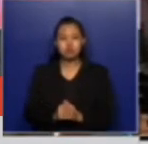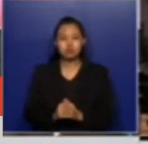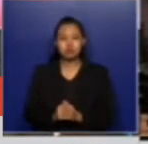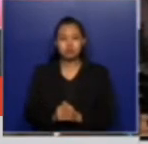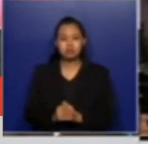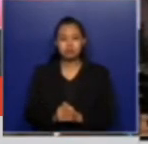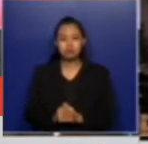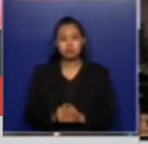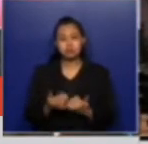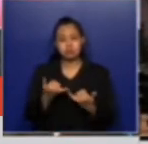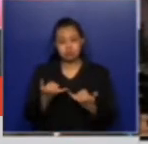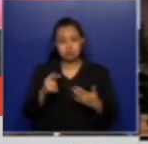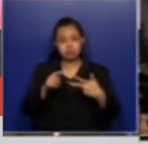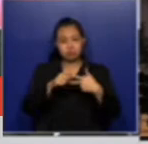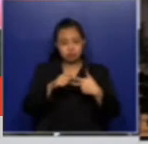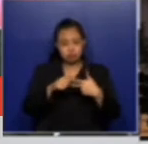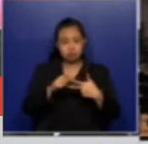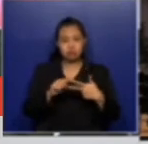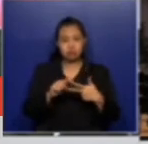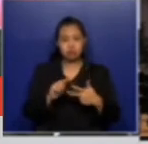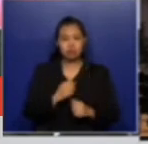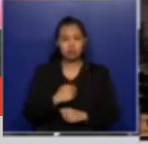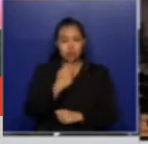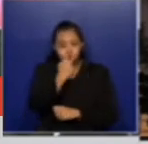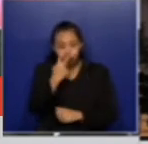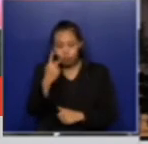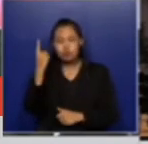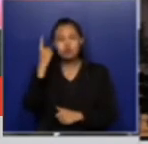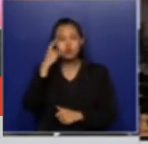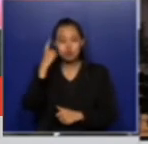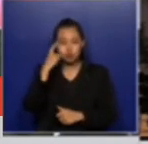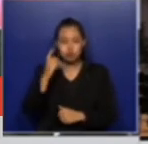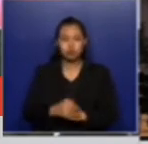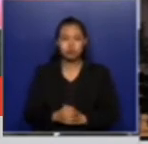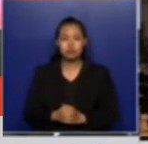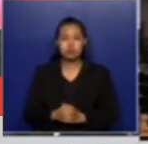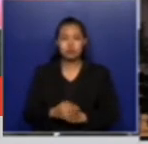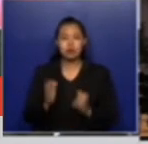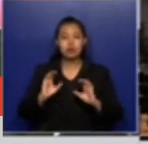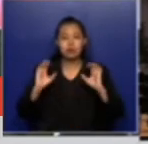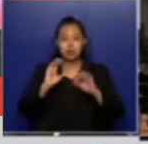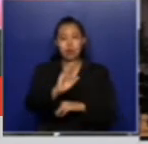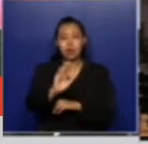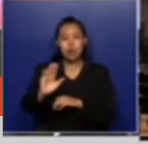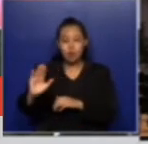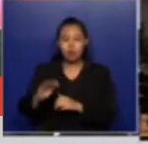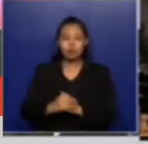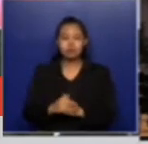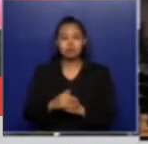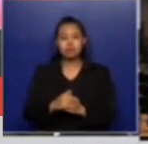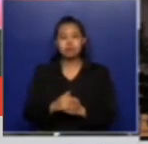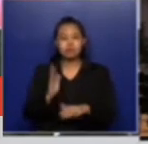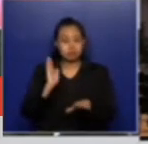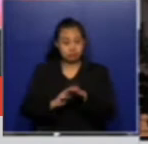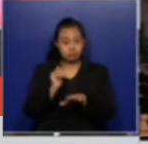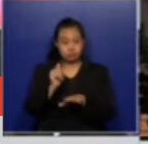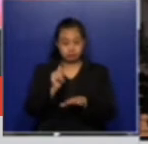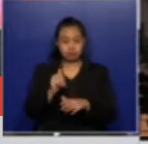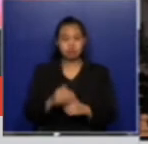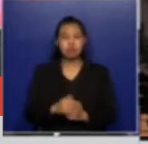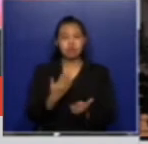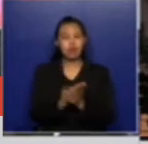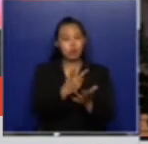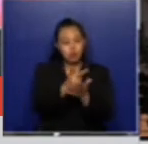ไอ้ตรงนี้เนี่ยก็เป็นที่ประจักษ์ว่ารัฐบาลของท่านมีความสามารถจริงๆในการ